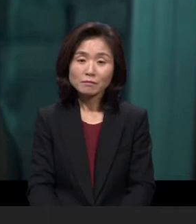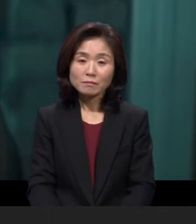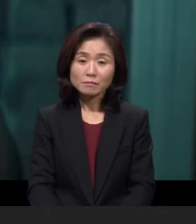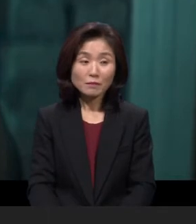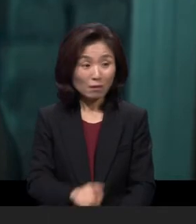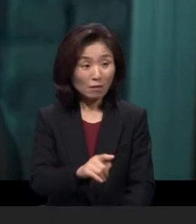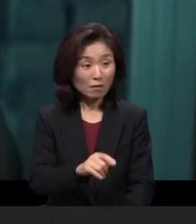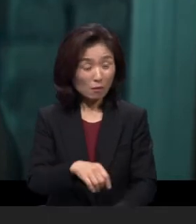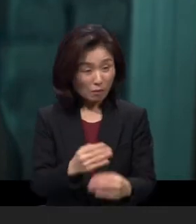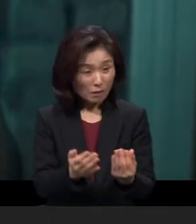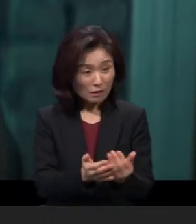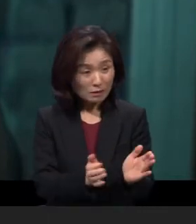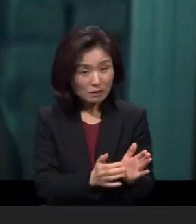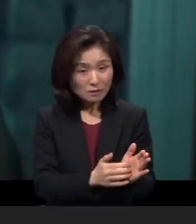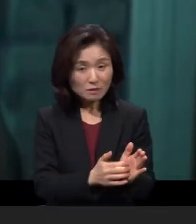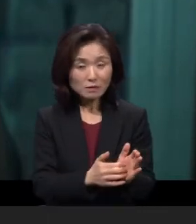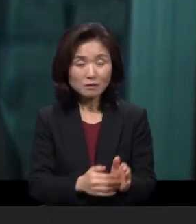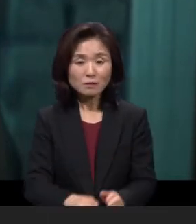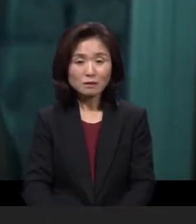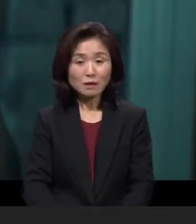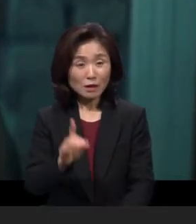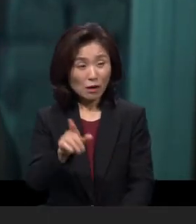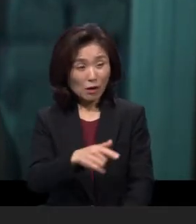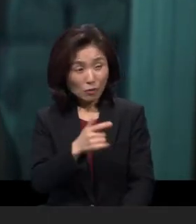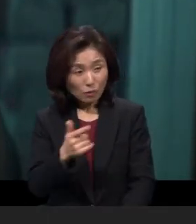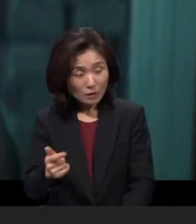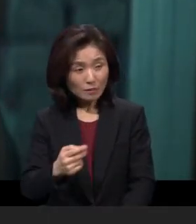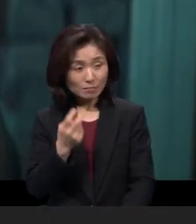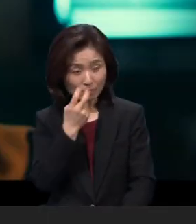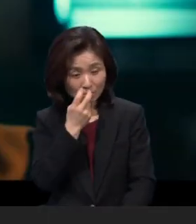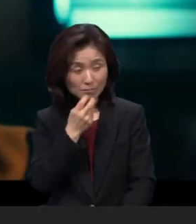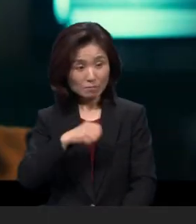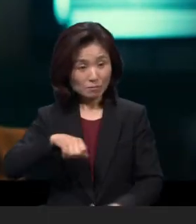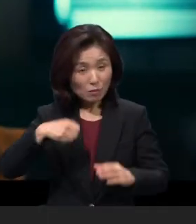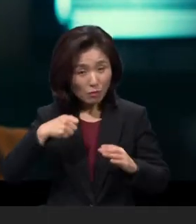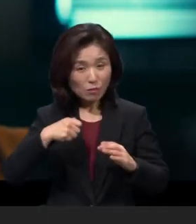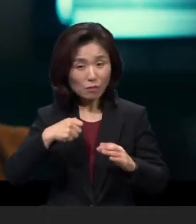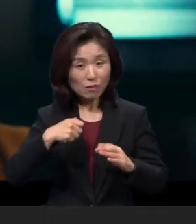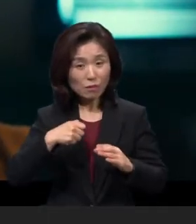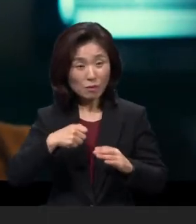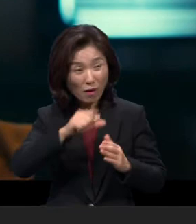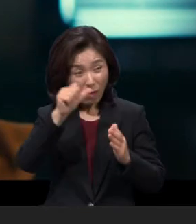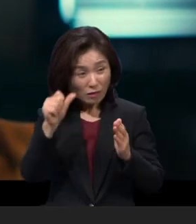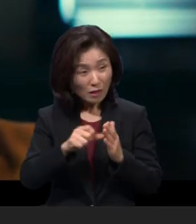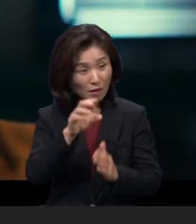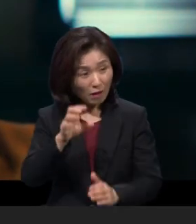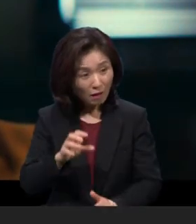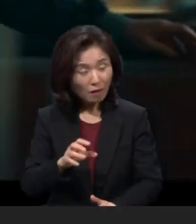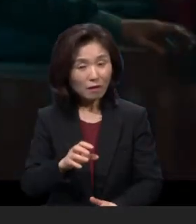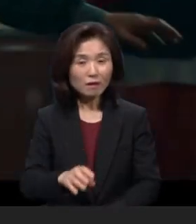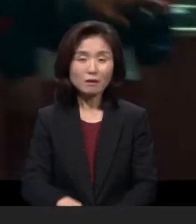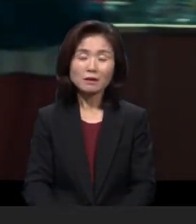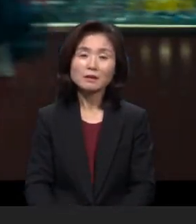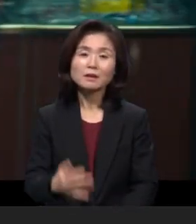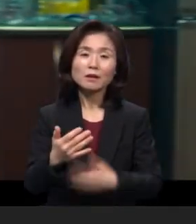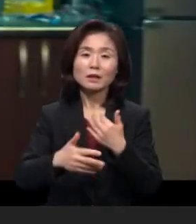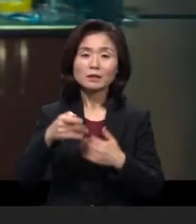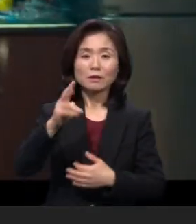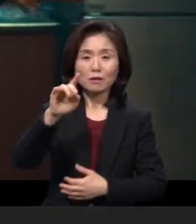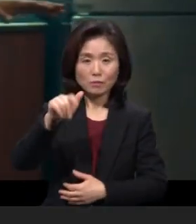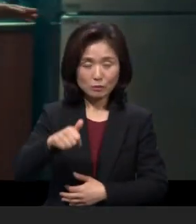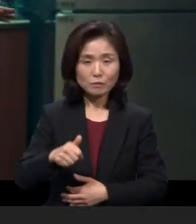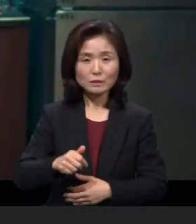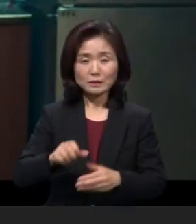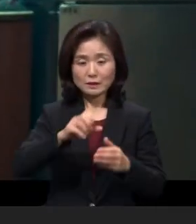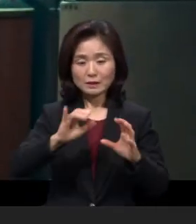그게 다야? 하루 종일 검사하고 밥 먹고 평생을? 영화 서복은